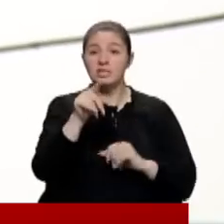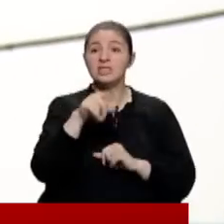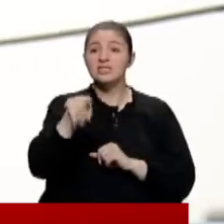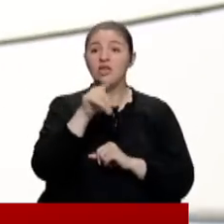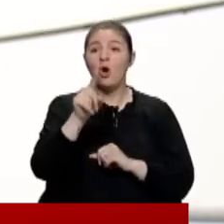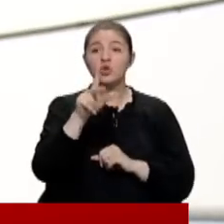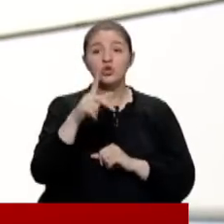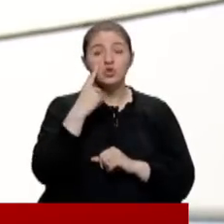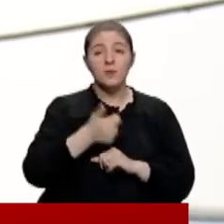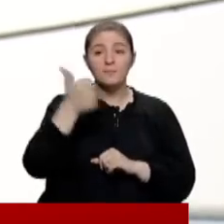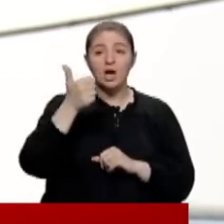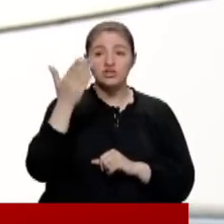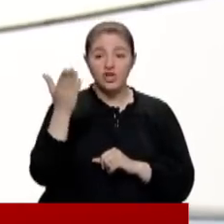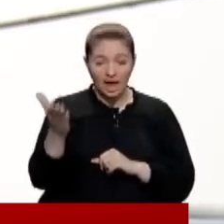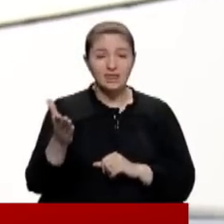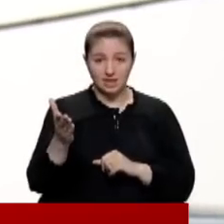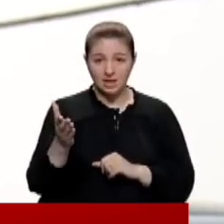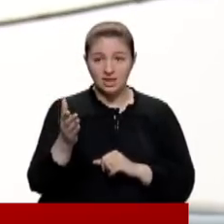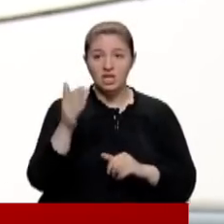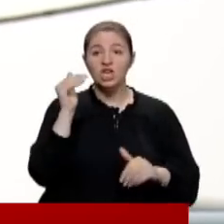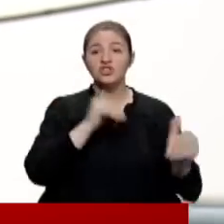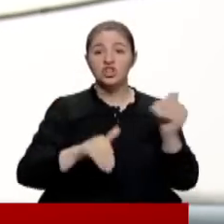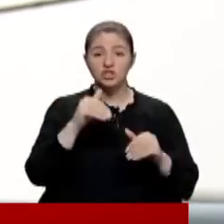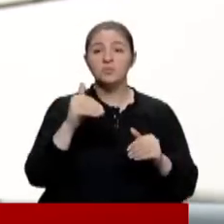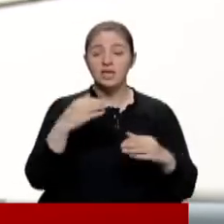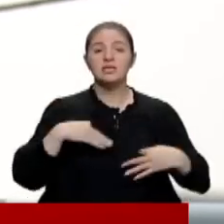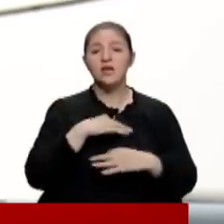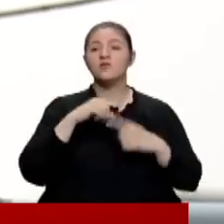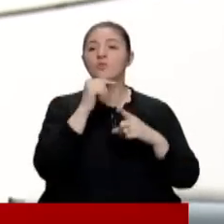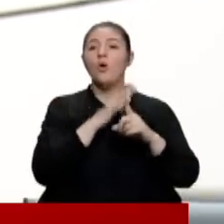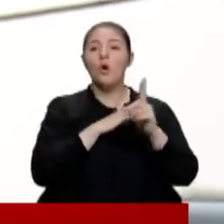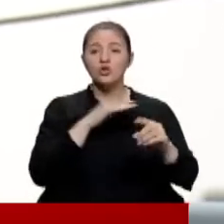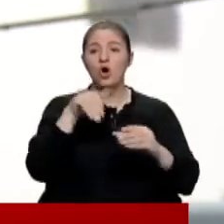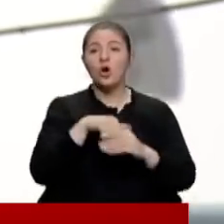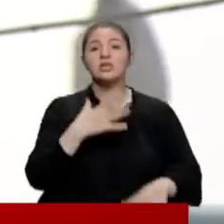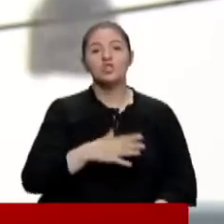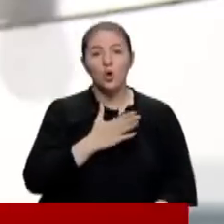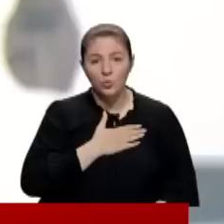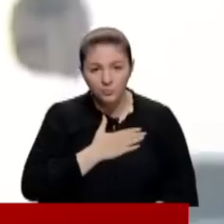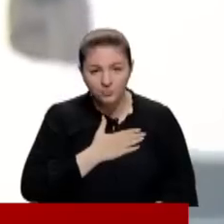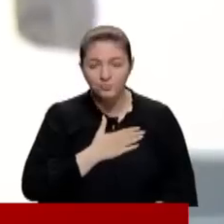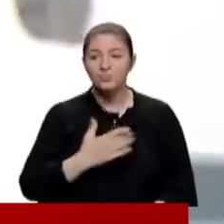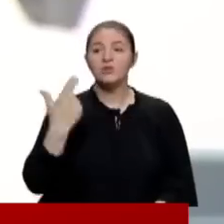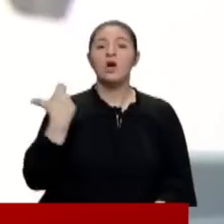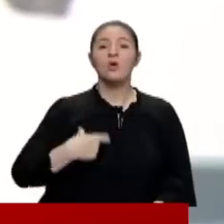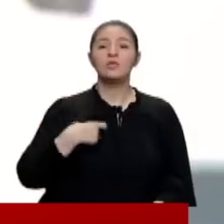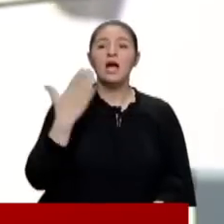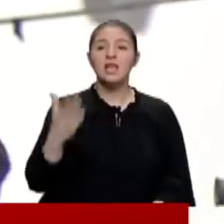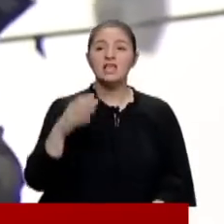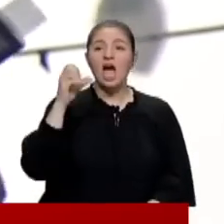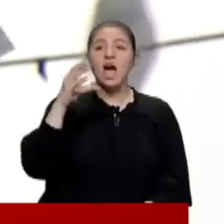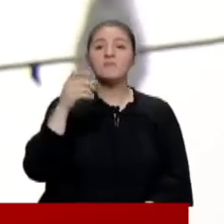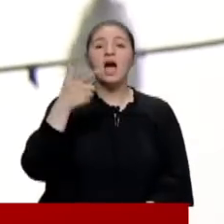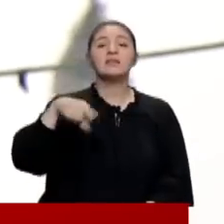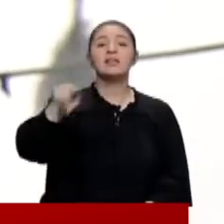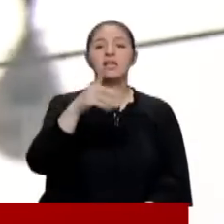sizden 13. Cumhurbaşkanlığı seçiminde Sayın Kılıçdaroğlu'na oy istiyorum. Özellikle AK